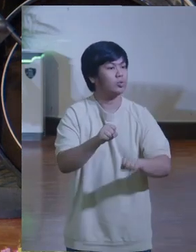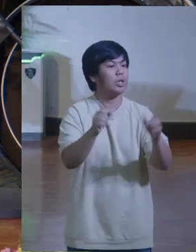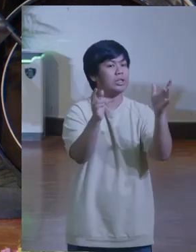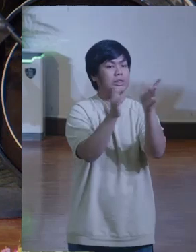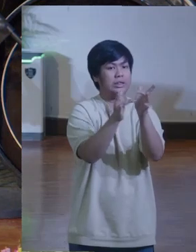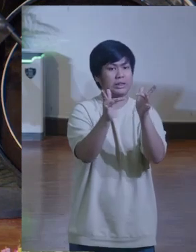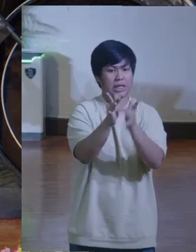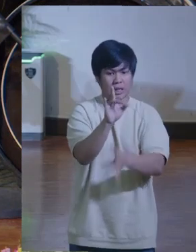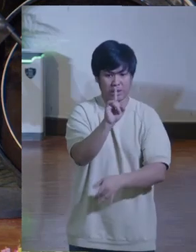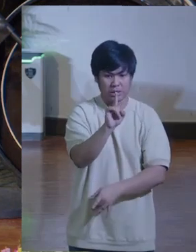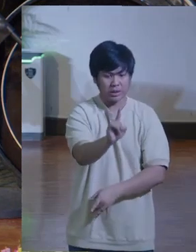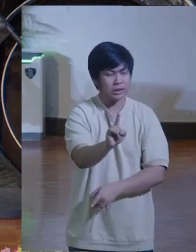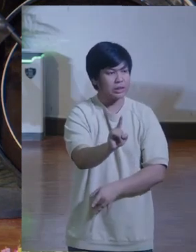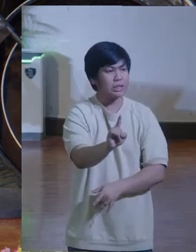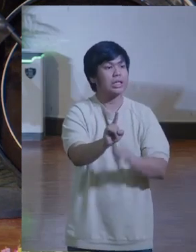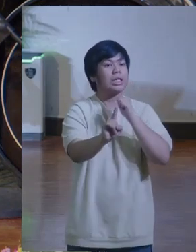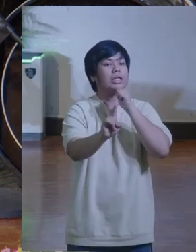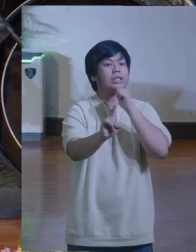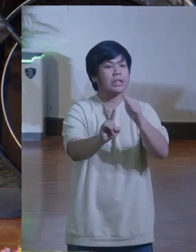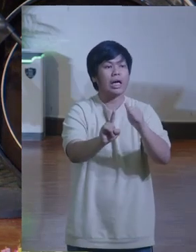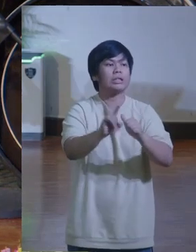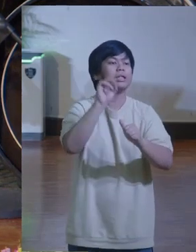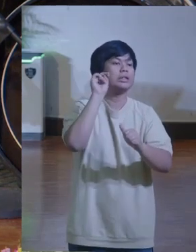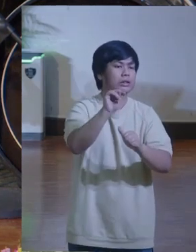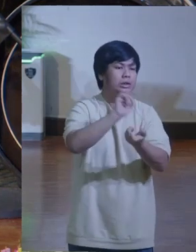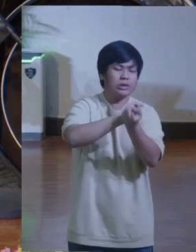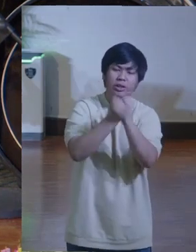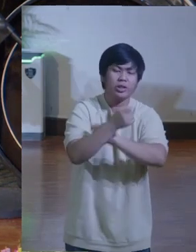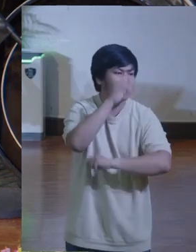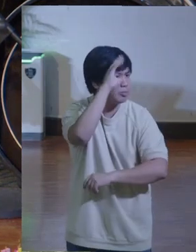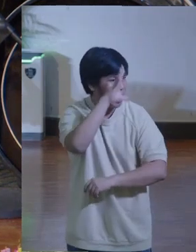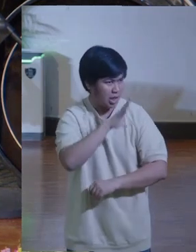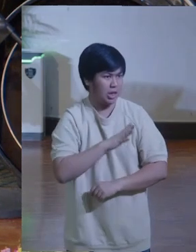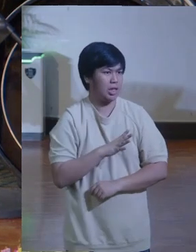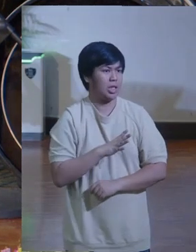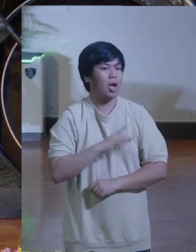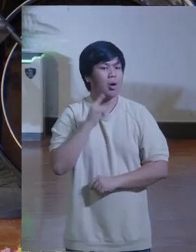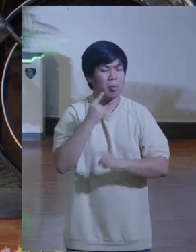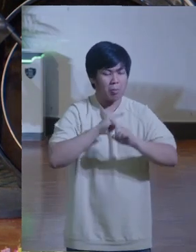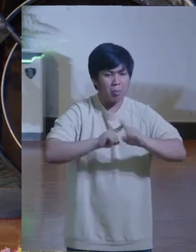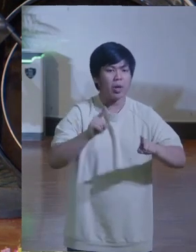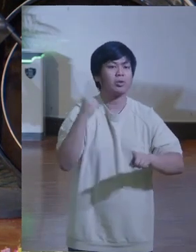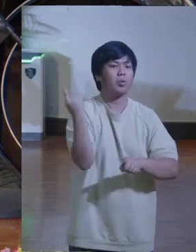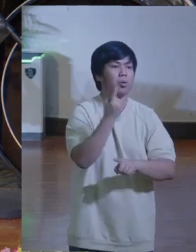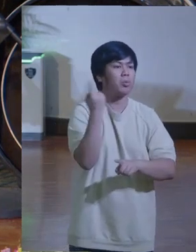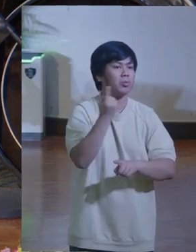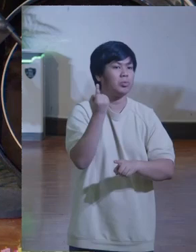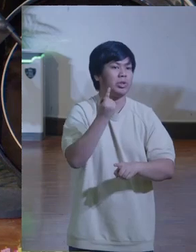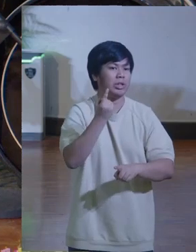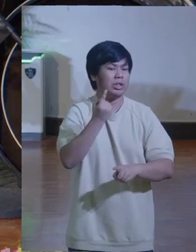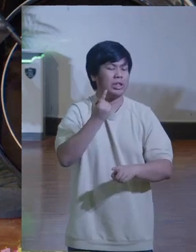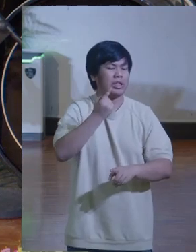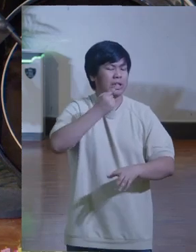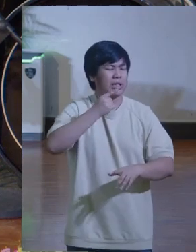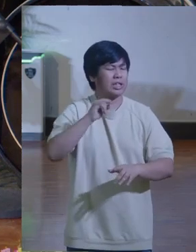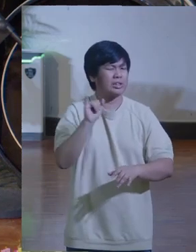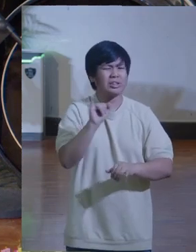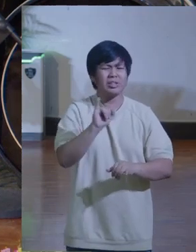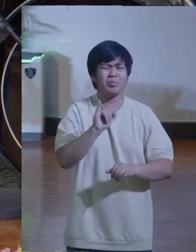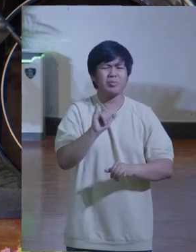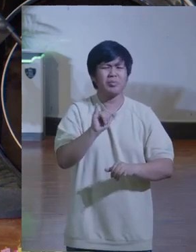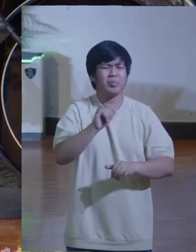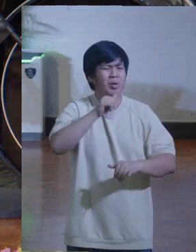Jesus ay hindi naging tunay na tao kung hindi isang emanation lamang mula sa